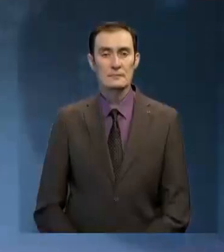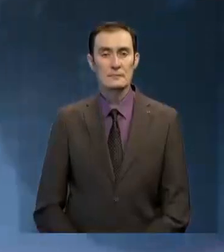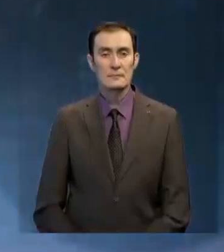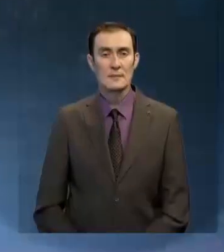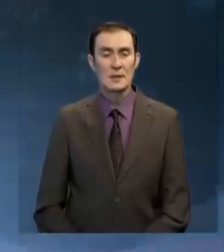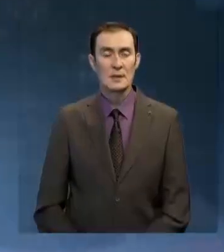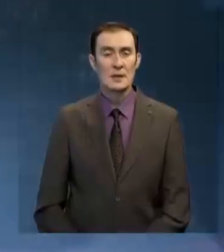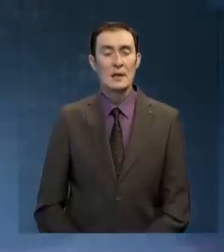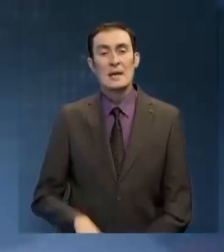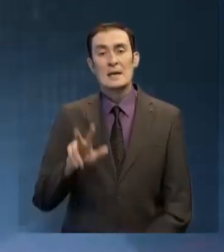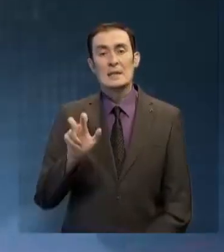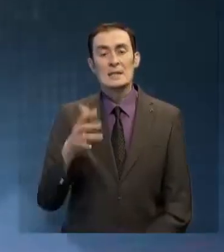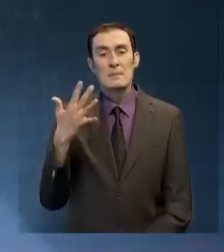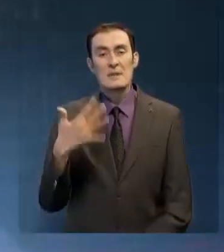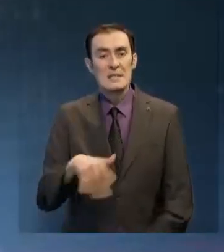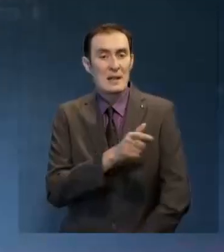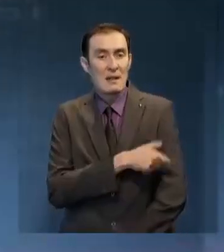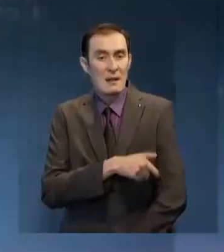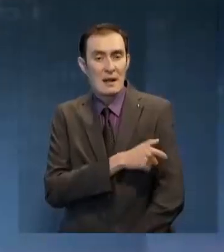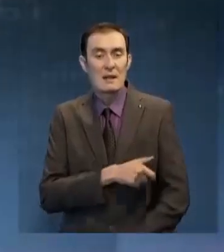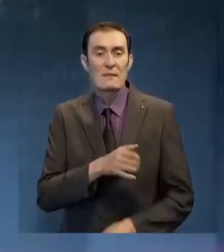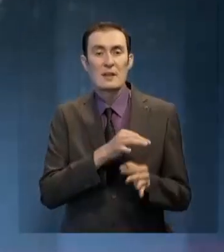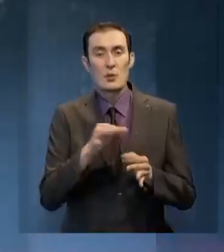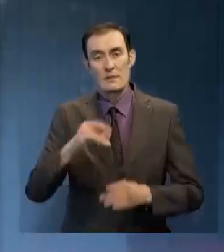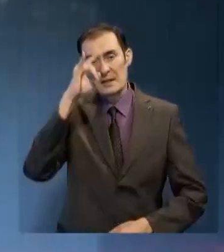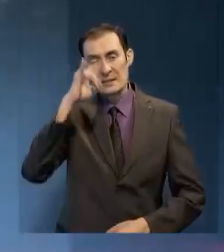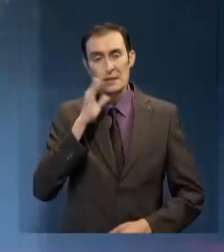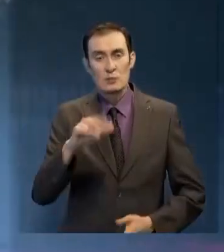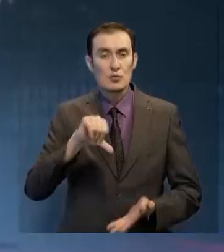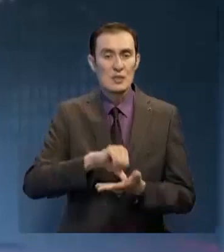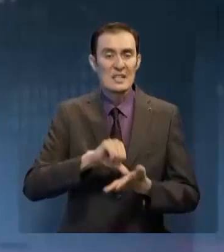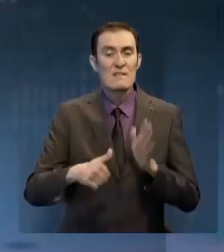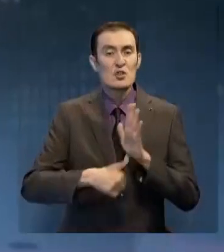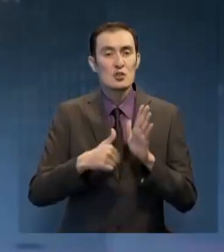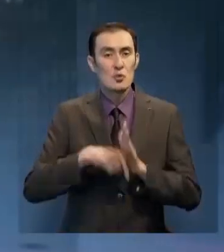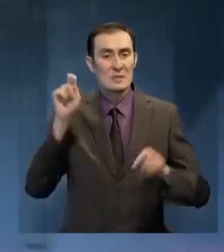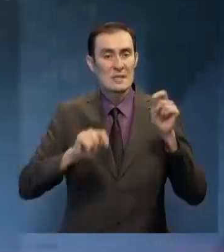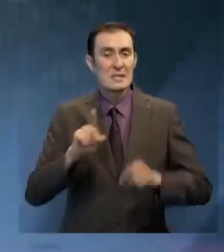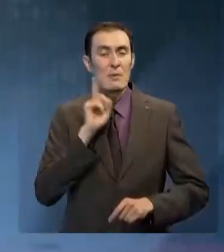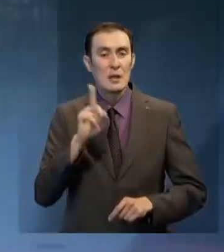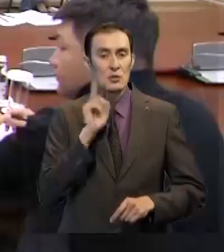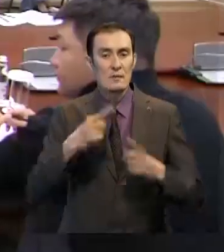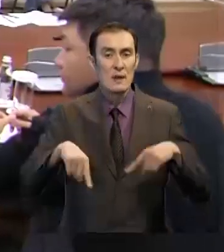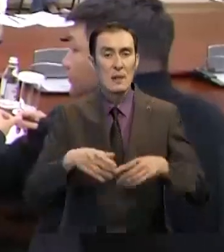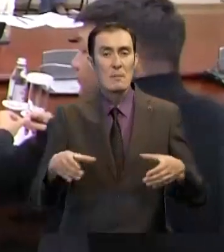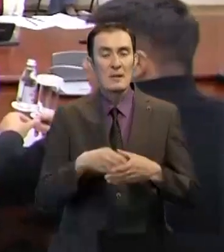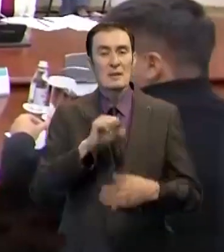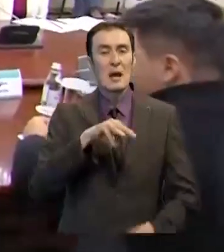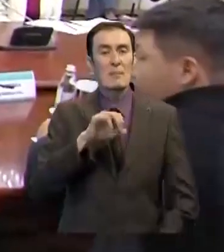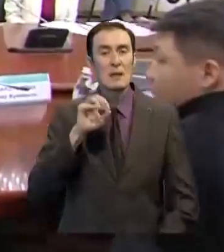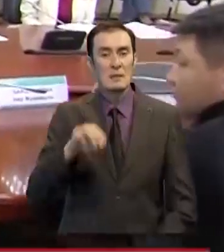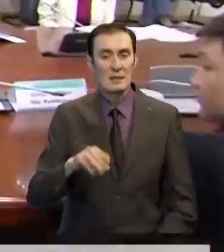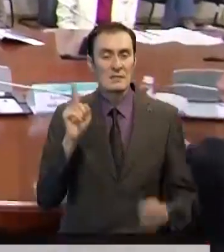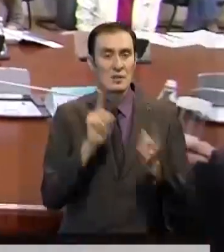другим темам триста пятьдесят делегатов со всех регионов страны примут участие в шестом съезде молодежного крыла партия манат